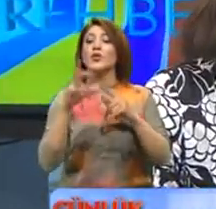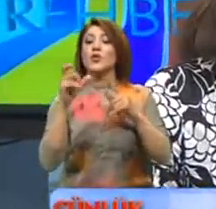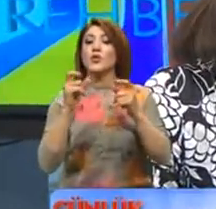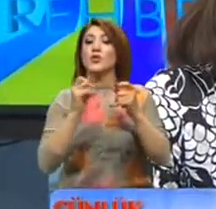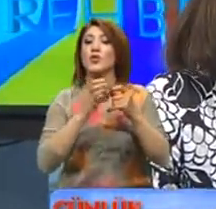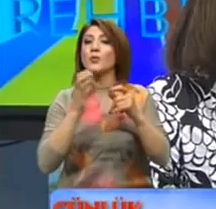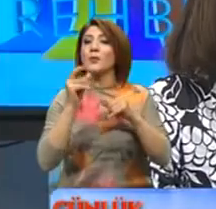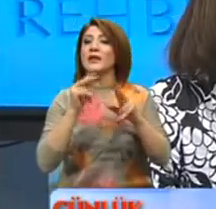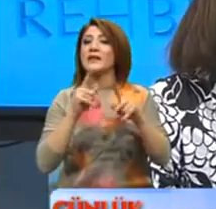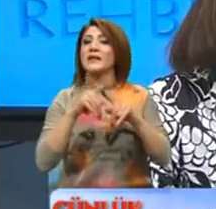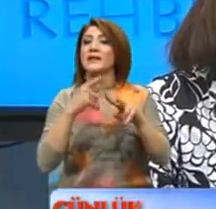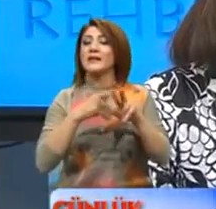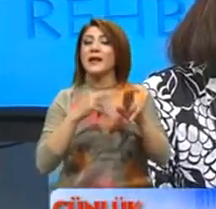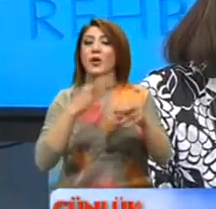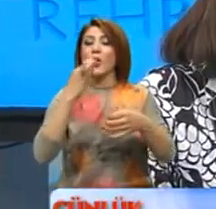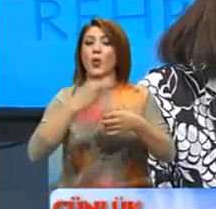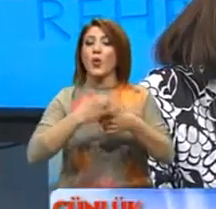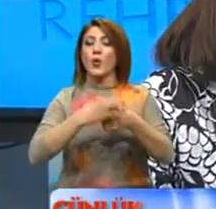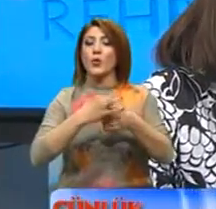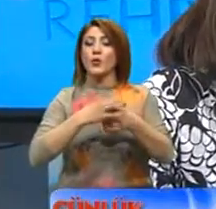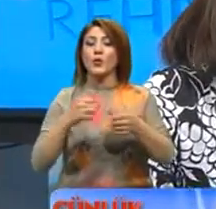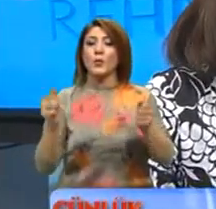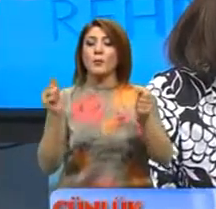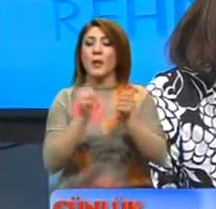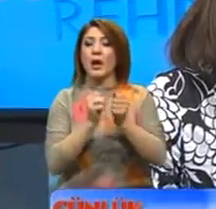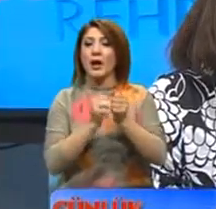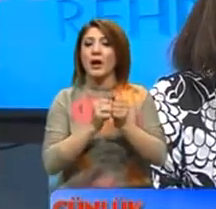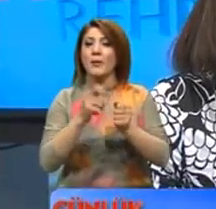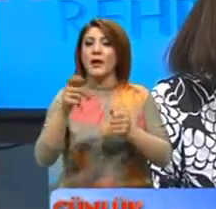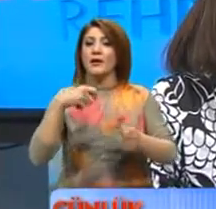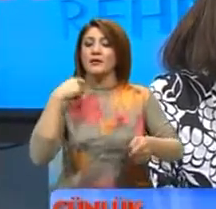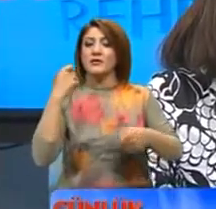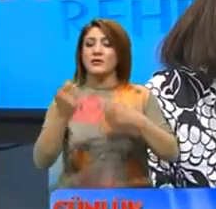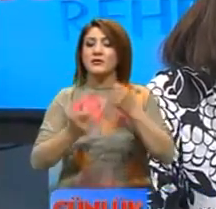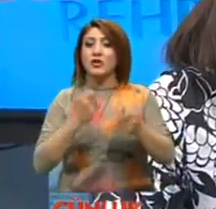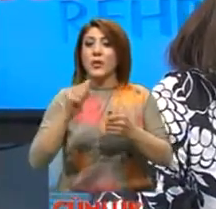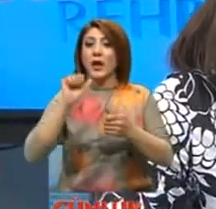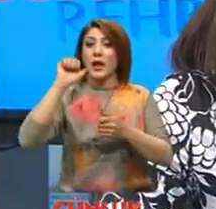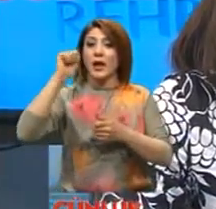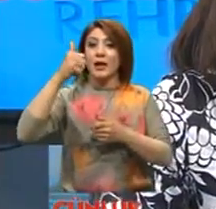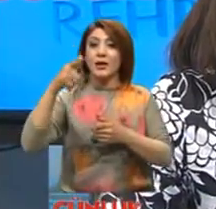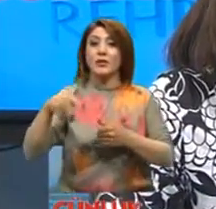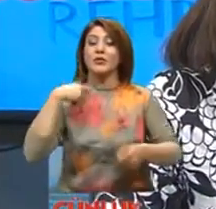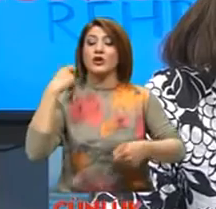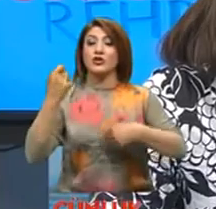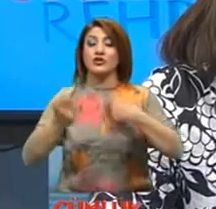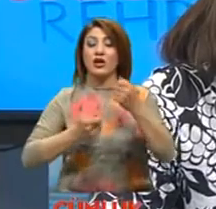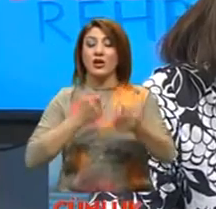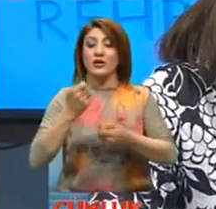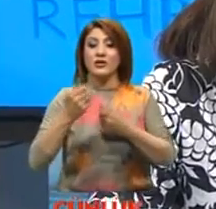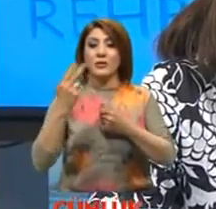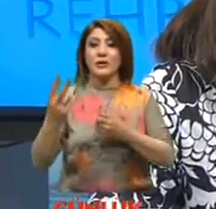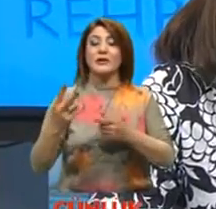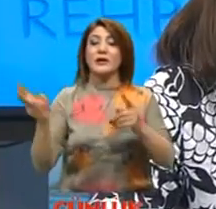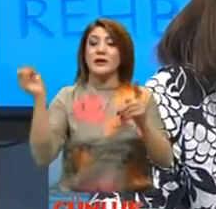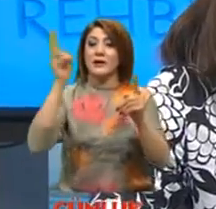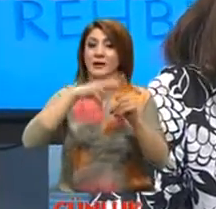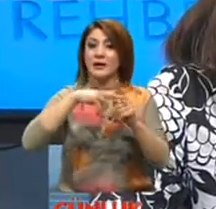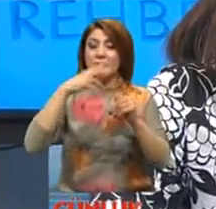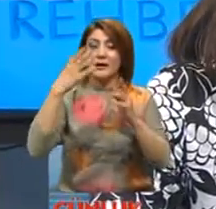ve ODTÜ'ye ve Enformatik Enstitüsü'ne ve en önemli çalışmamıza